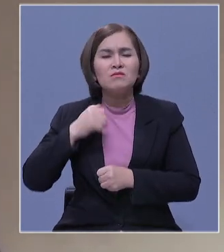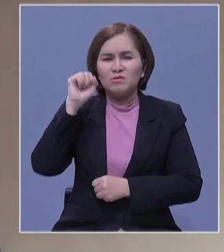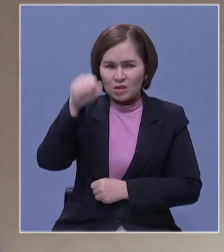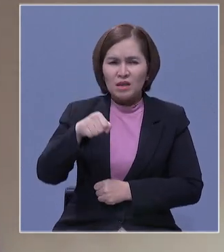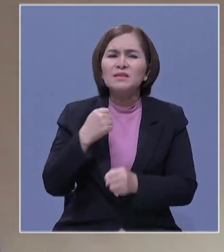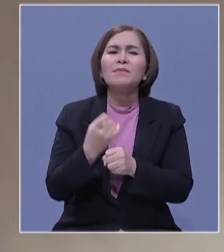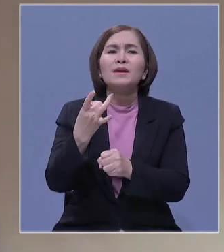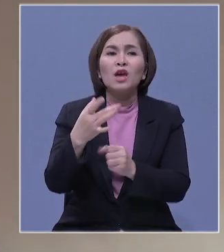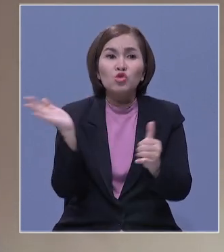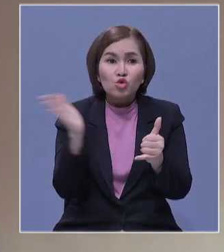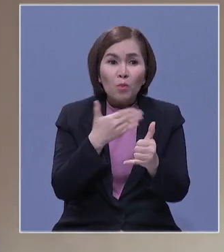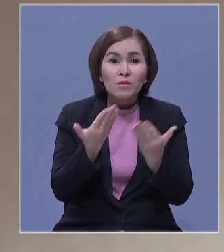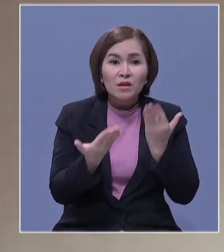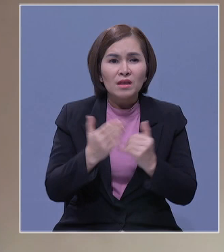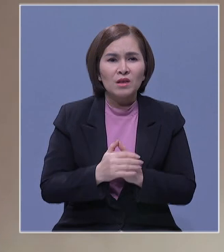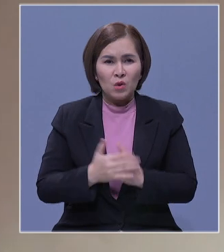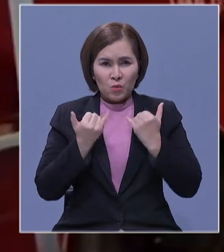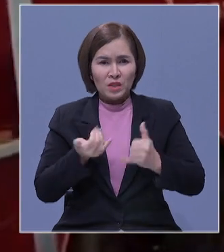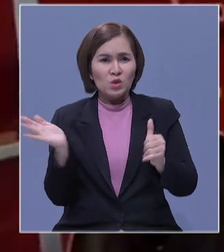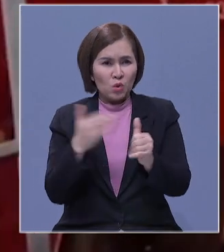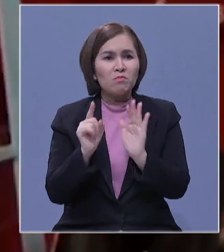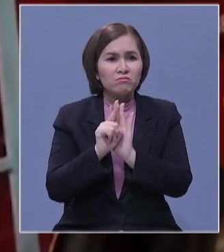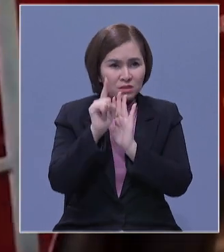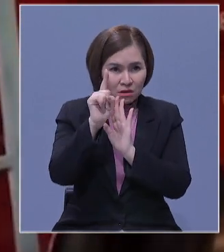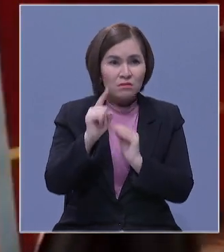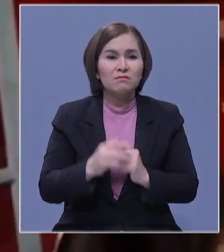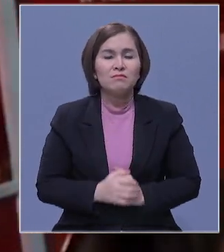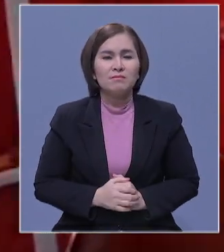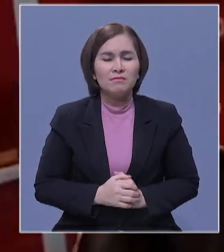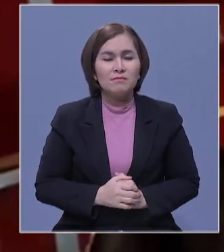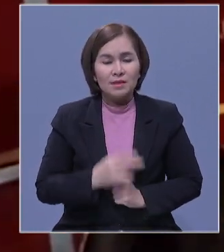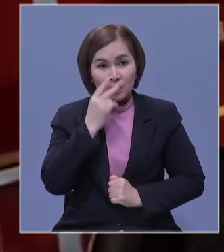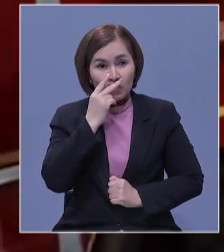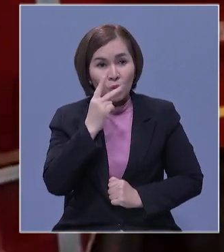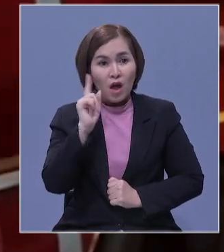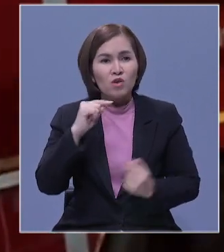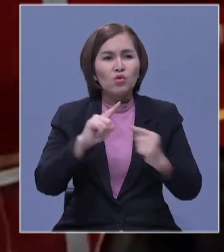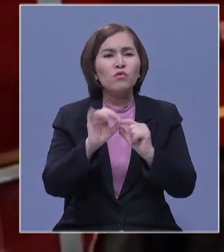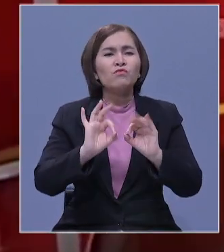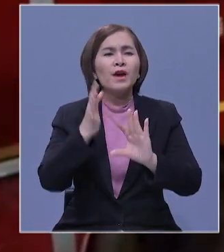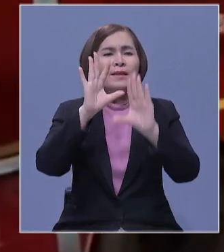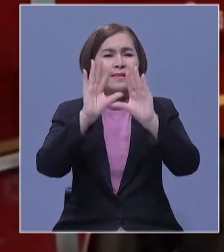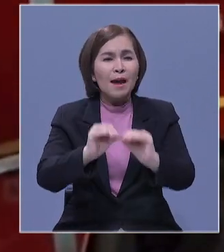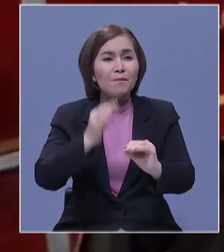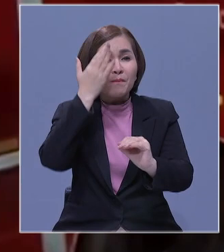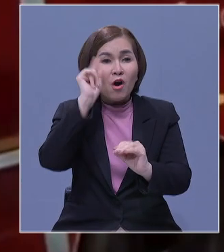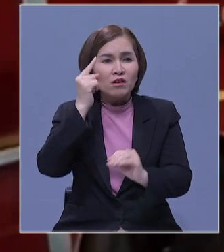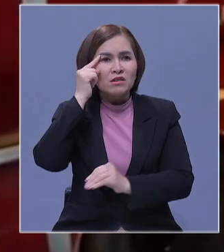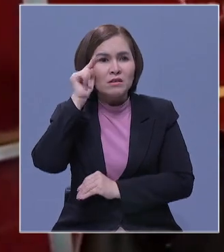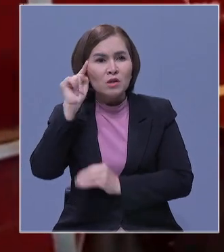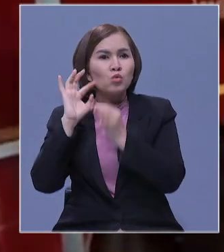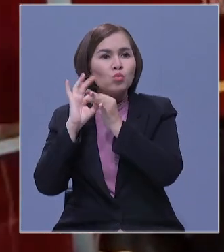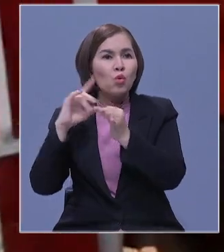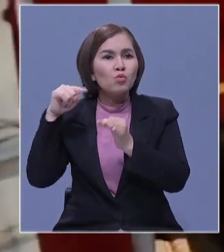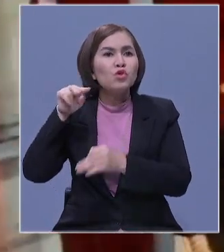ร้าทำอะไรเ้าอ่ะตบเค้าเหรอวันนี้ตบไปอีกครั้งนึงคุณผู้ชมฟังดีๆนะคะเขาดับไฟเพราะว่าเขาคิด